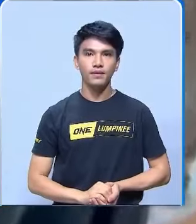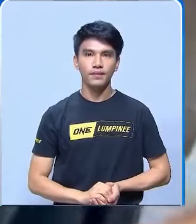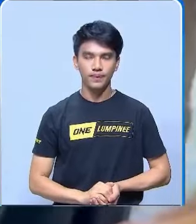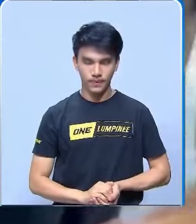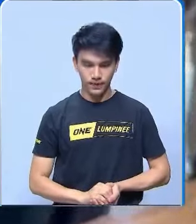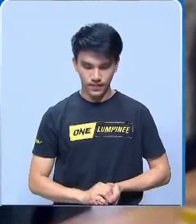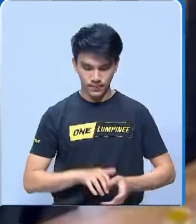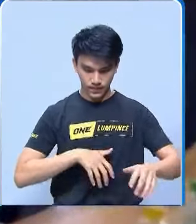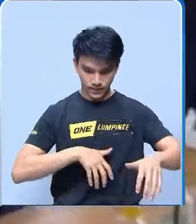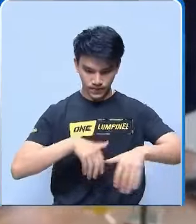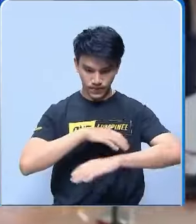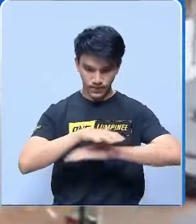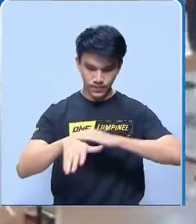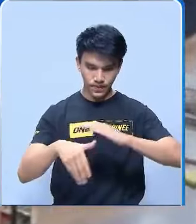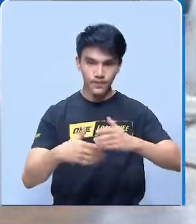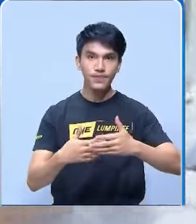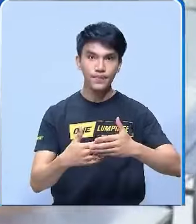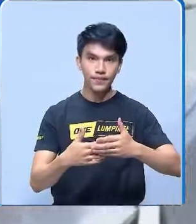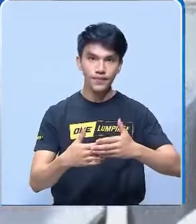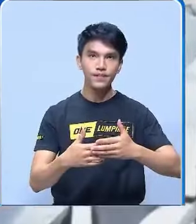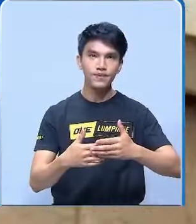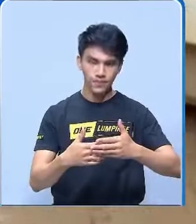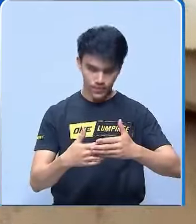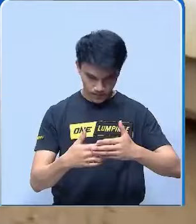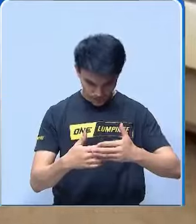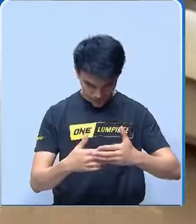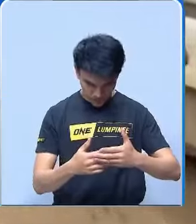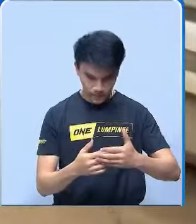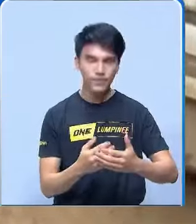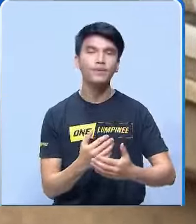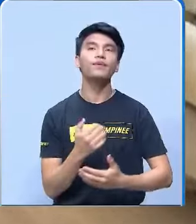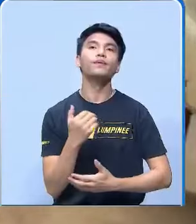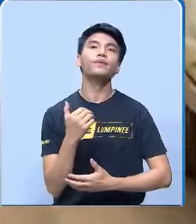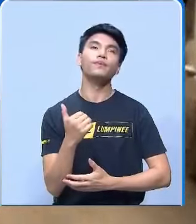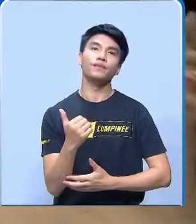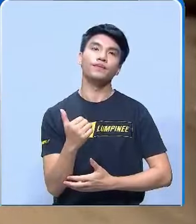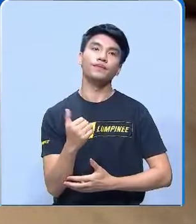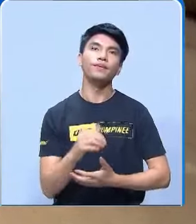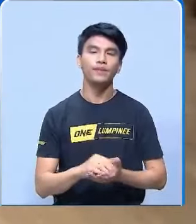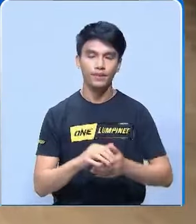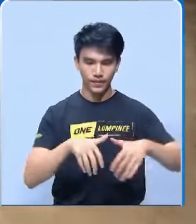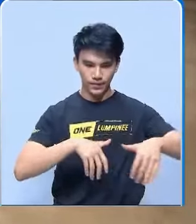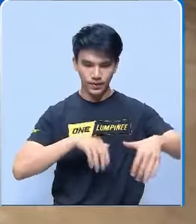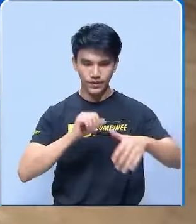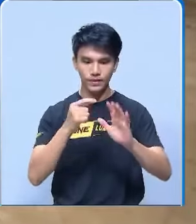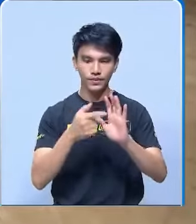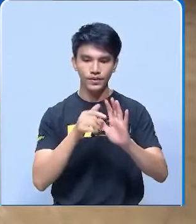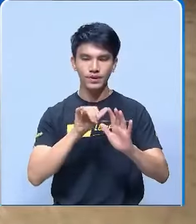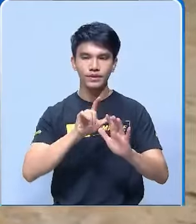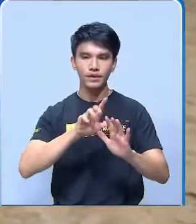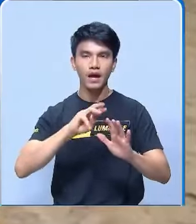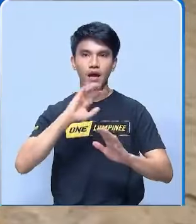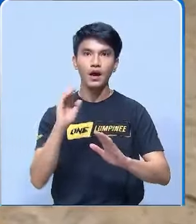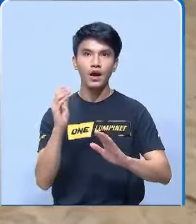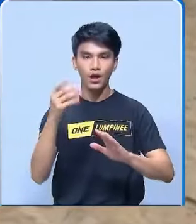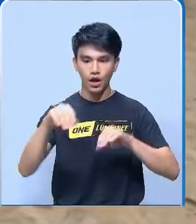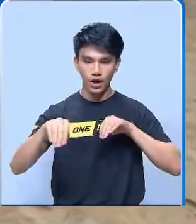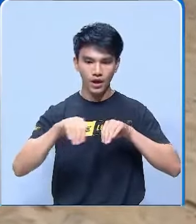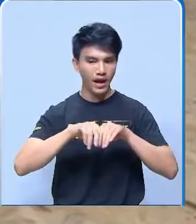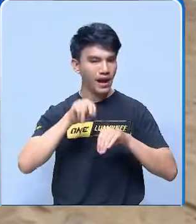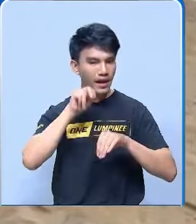าชาวบ้านเขาสามารถกลับไปได้กันอย่างไปใช้กันได้อย่างปลอดภัยเริ่มต้นจากชุมชนสายลมจอยก่อนเพราะเป็นชุมชนติดกับลำน้ำส